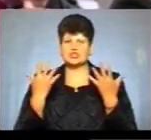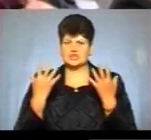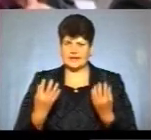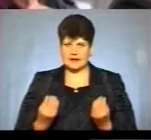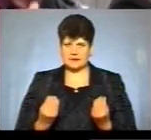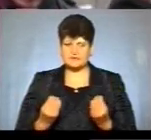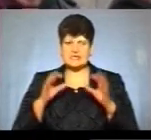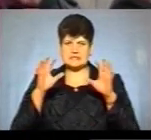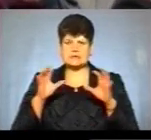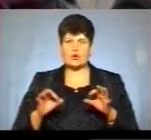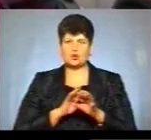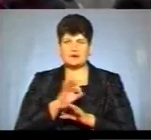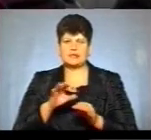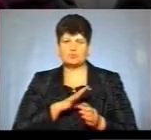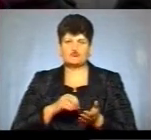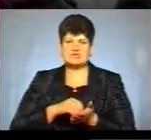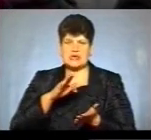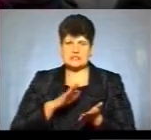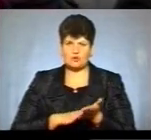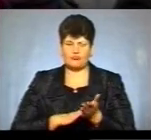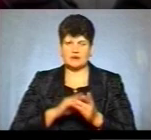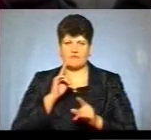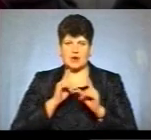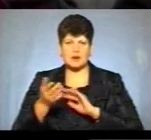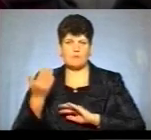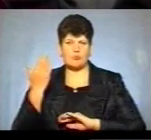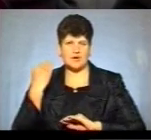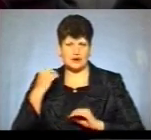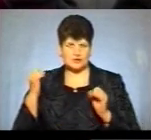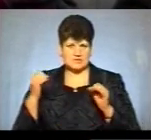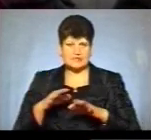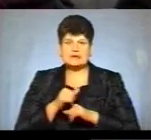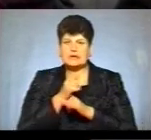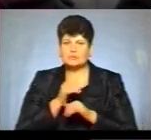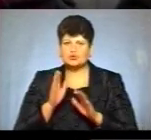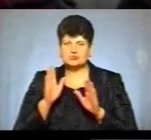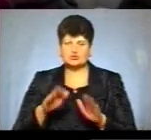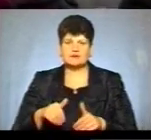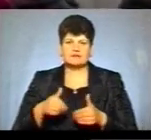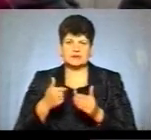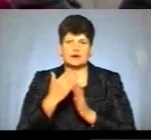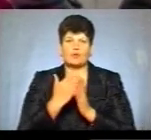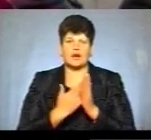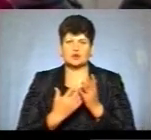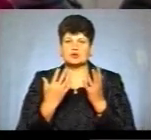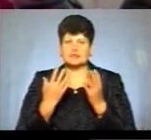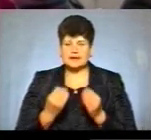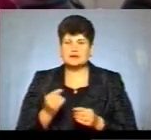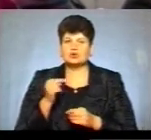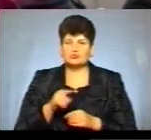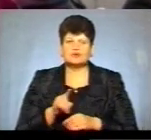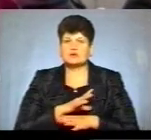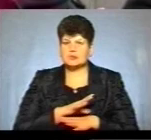день законопроект, який був зареєстрований у Раді попереднього скликання, він не може бути винесений на порядок денний, тому що він не